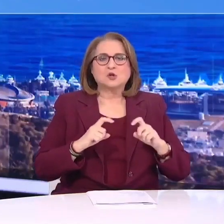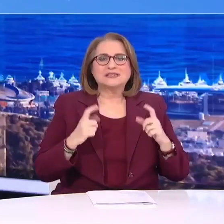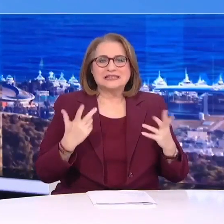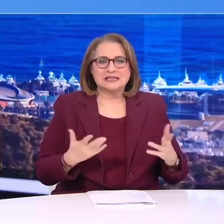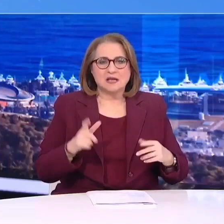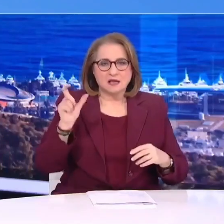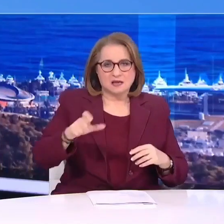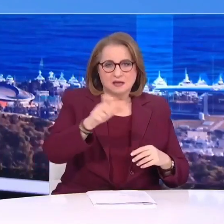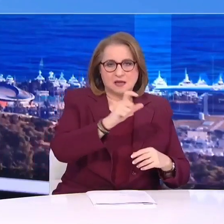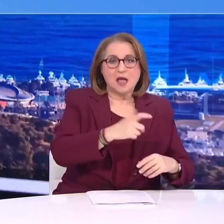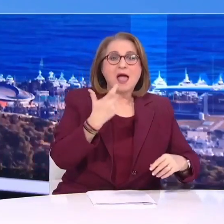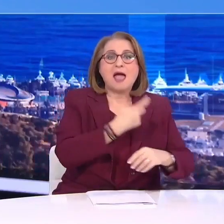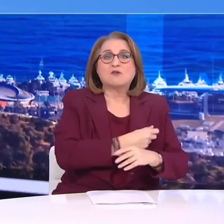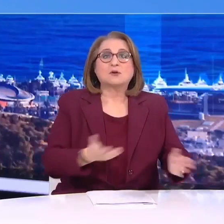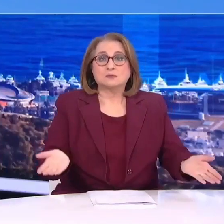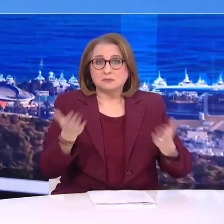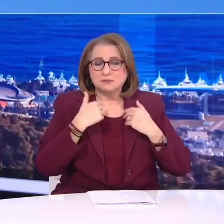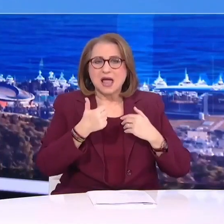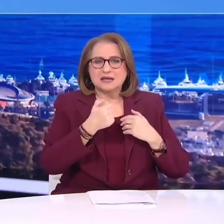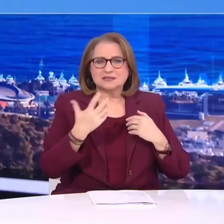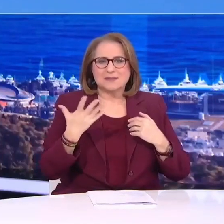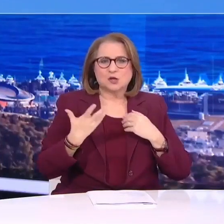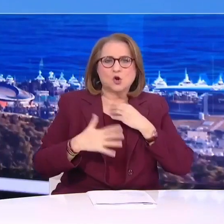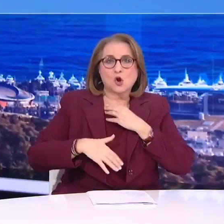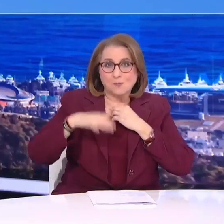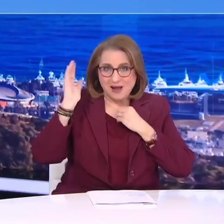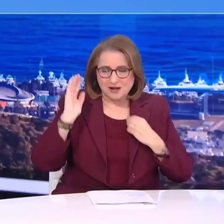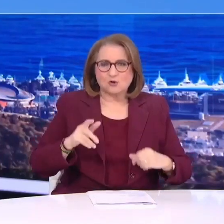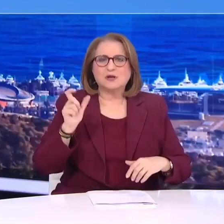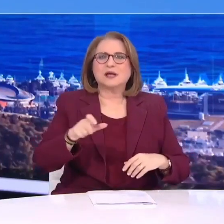τους ανεμβολίαστους ηλικίας άνω των 65 ετών, αλλά και για